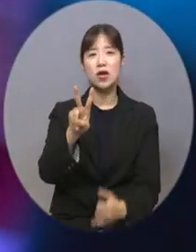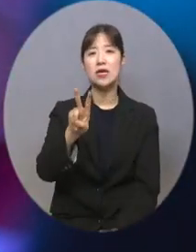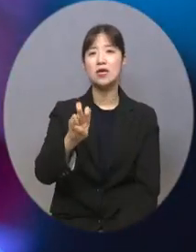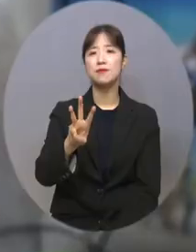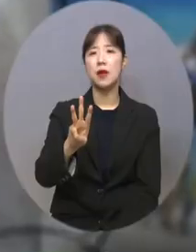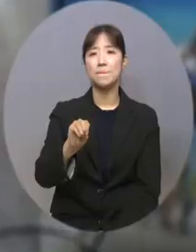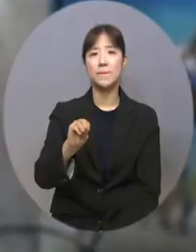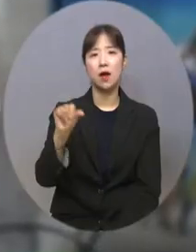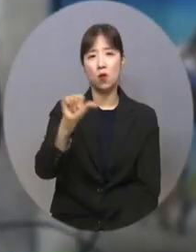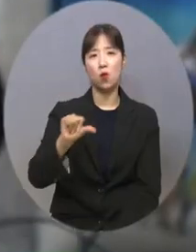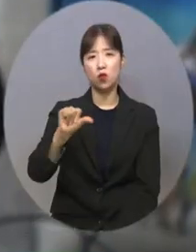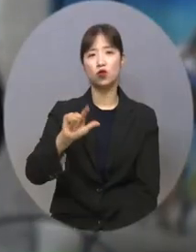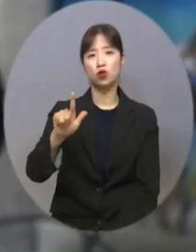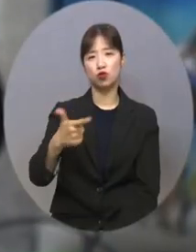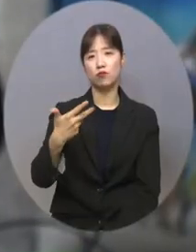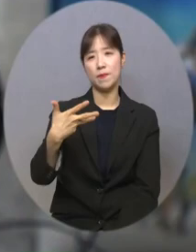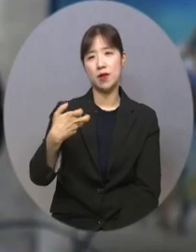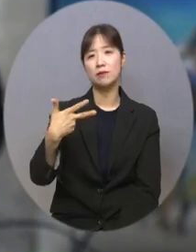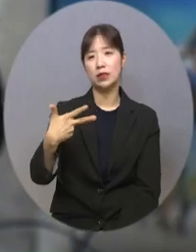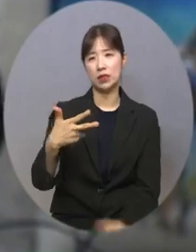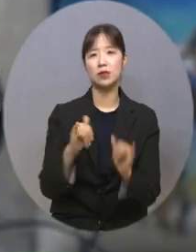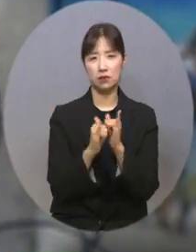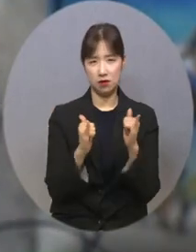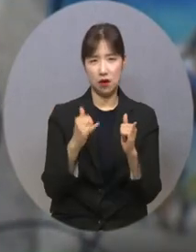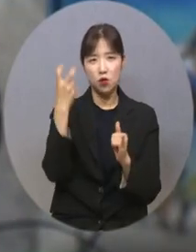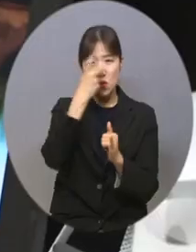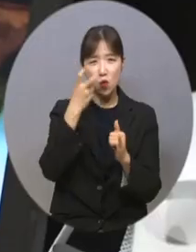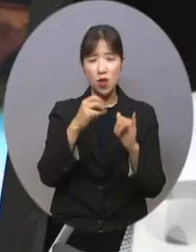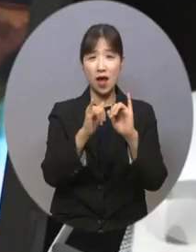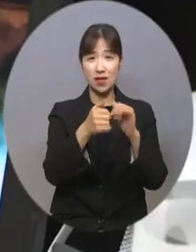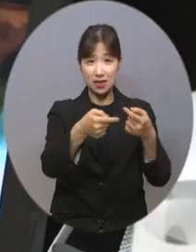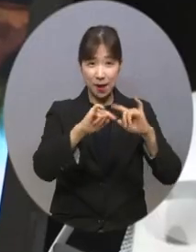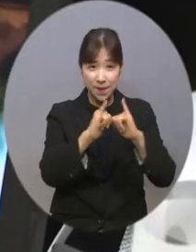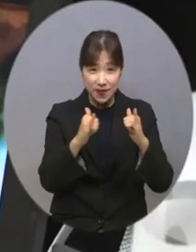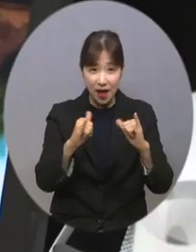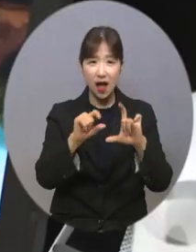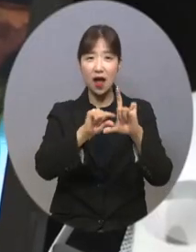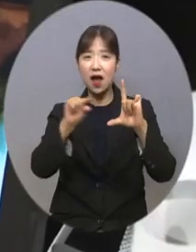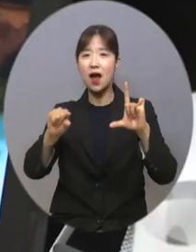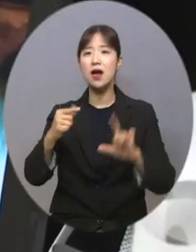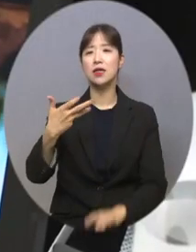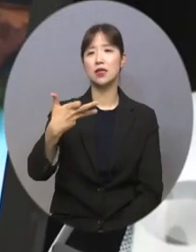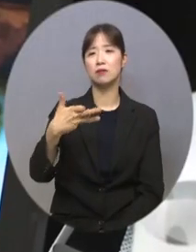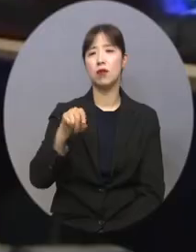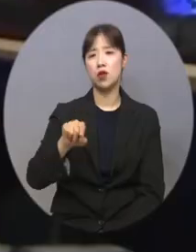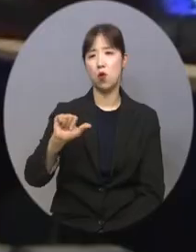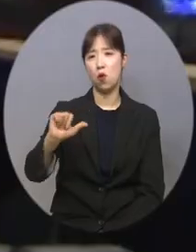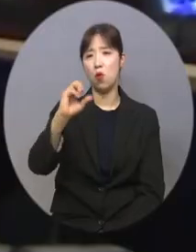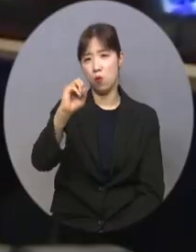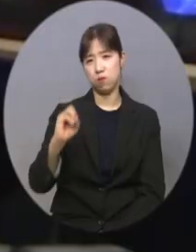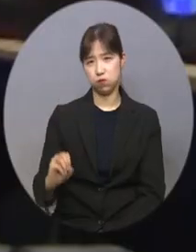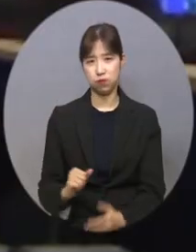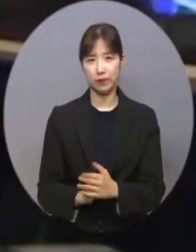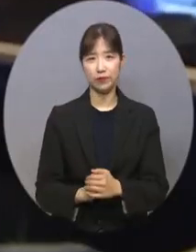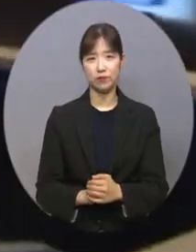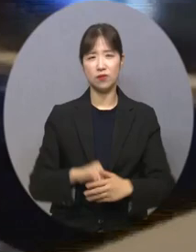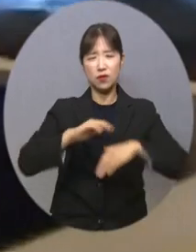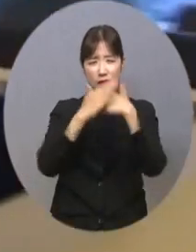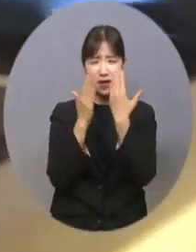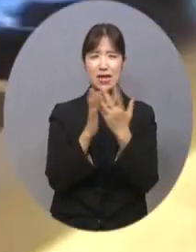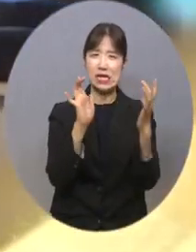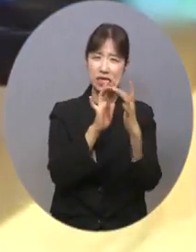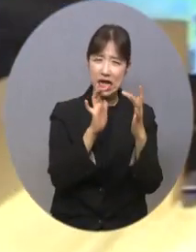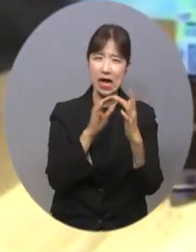23만 5,687명으로 조사 참여자의 18.5%에 이르렀습니다. 전체적으로